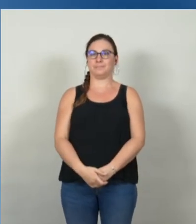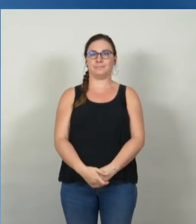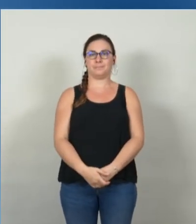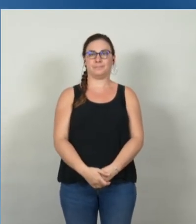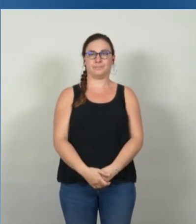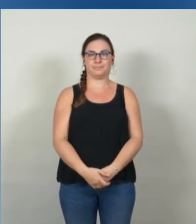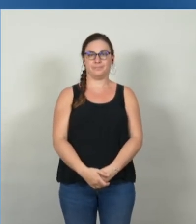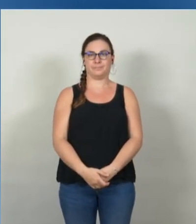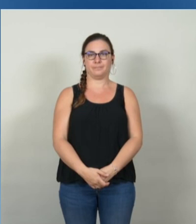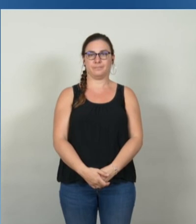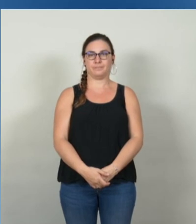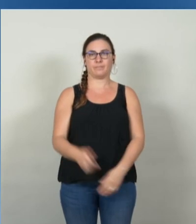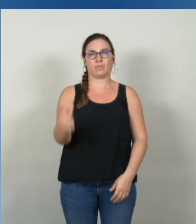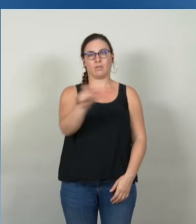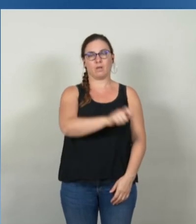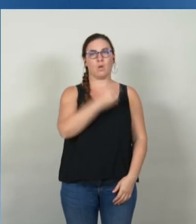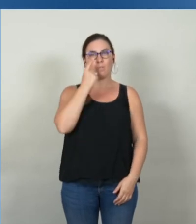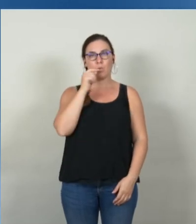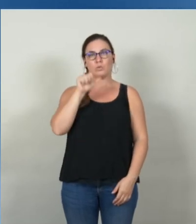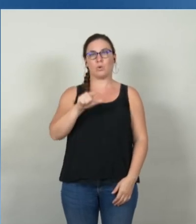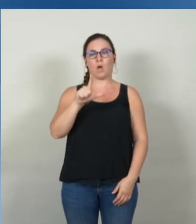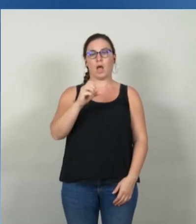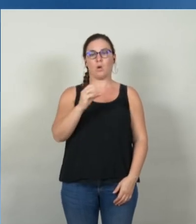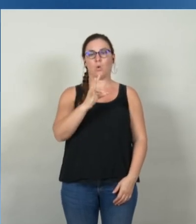je passe la parole à Monsieur à l'auto